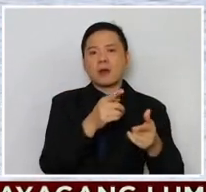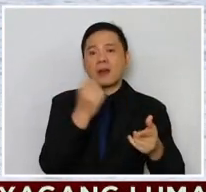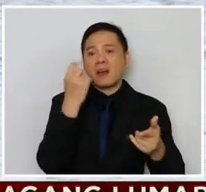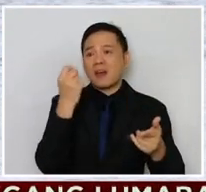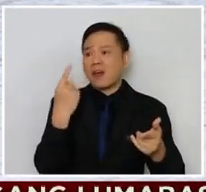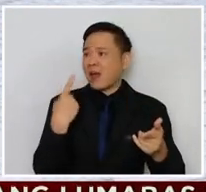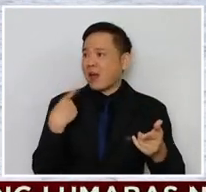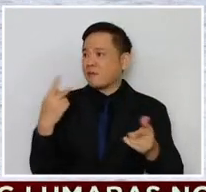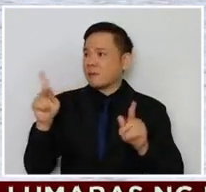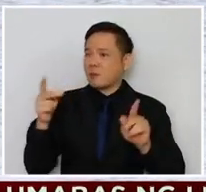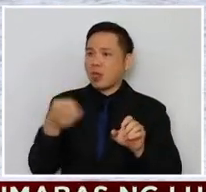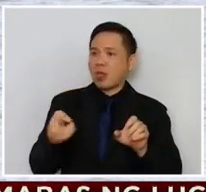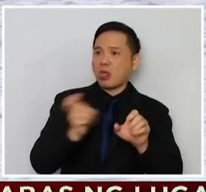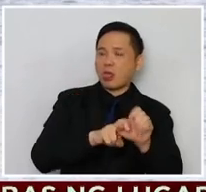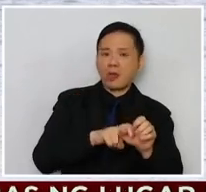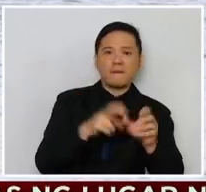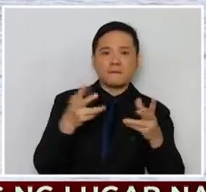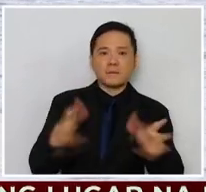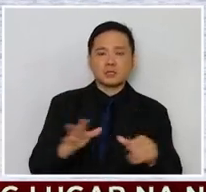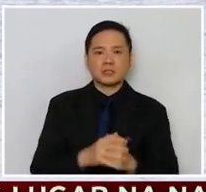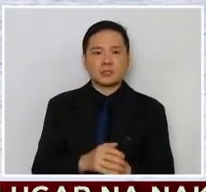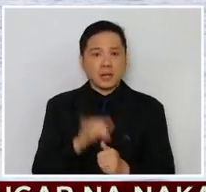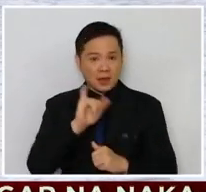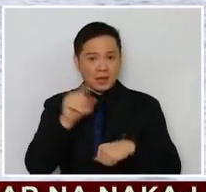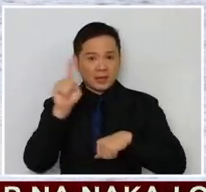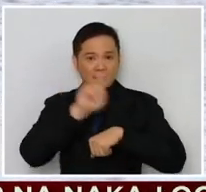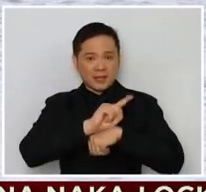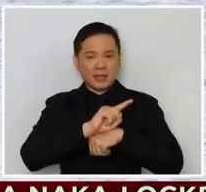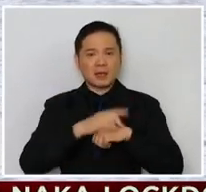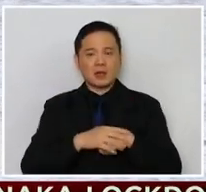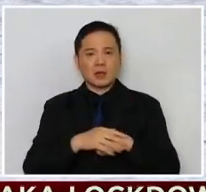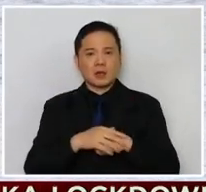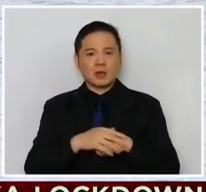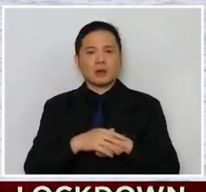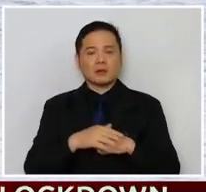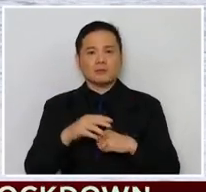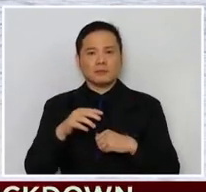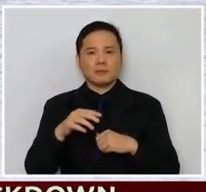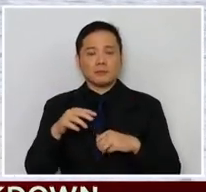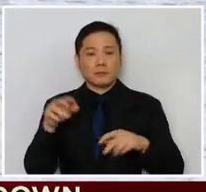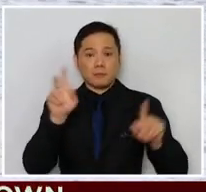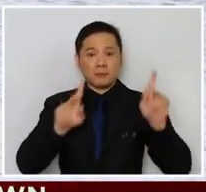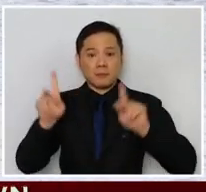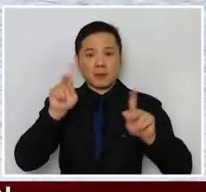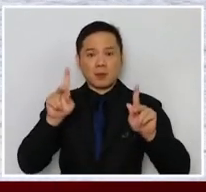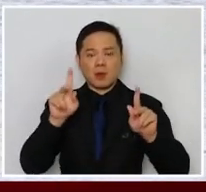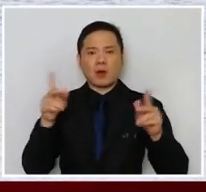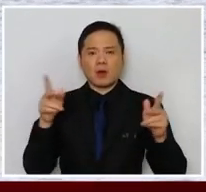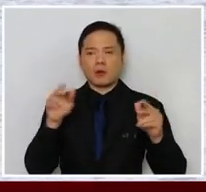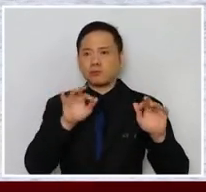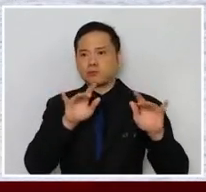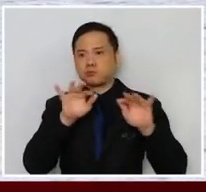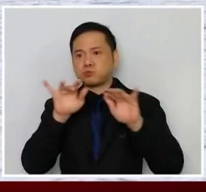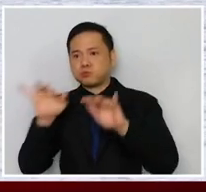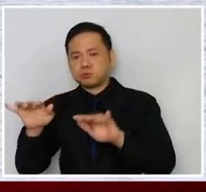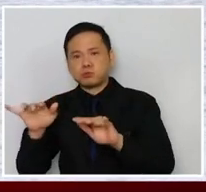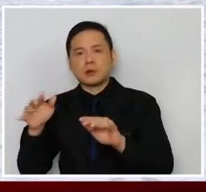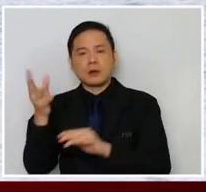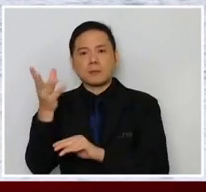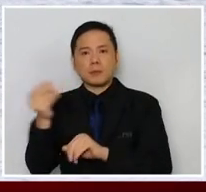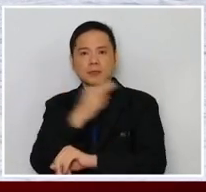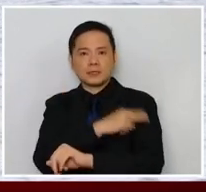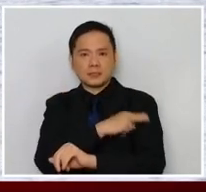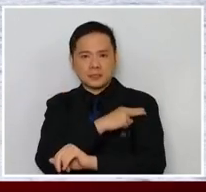pasahero. Noong araw na iyon, 28 crew ng barko ang nagpunta sa ospital sa Batangas City na kalaunan ay nagpositibo